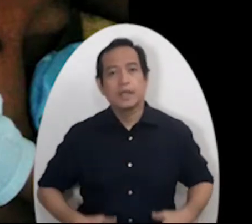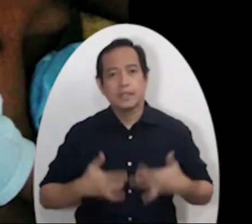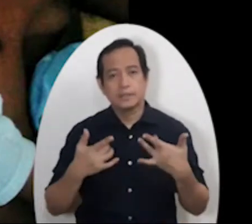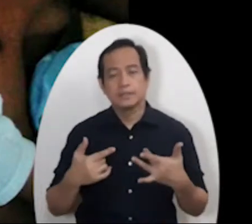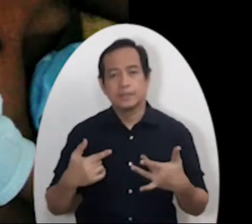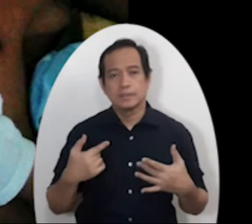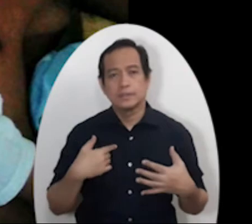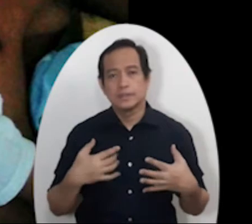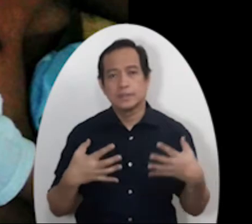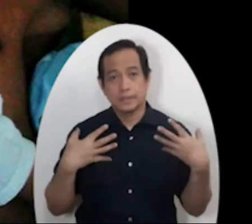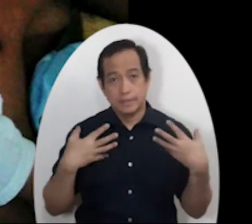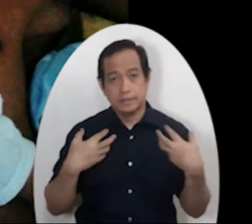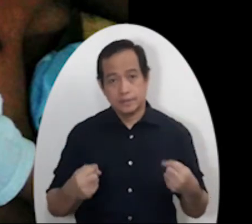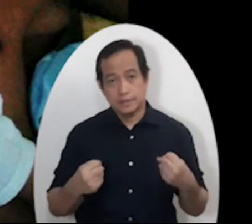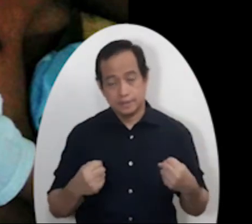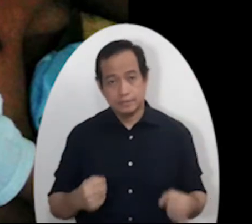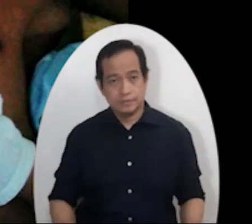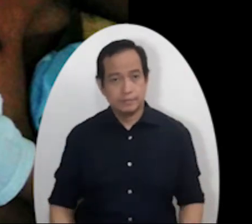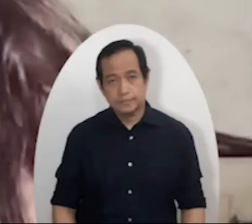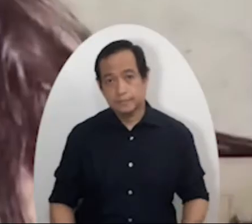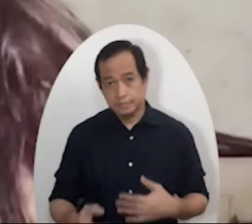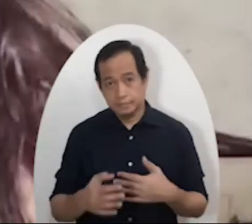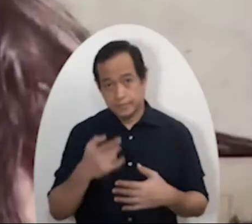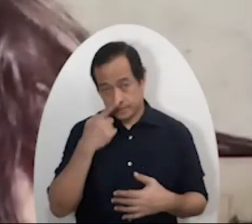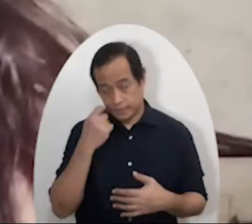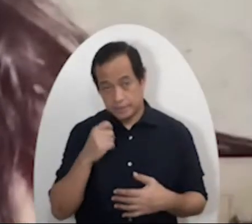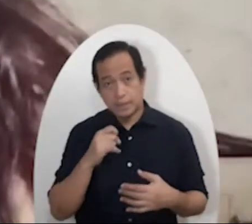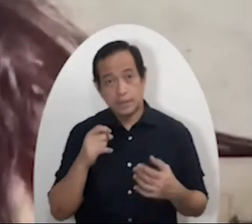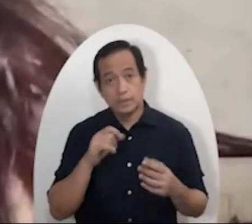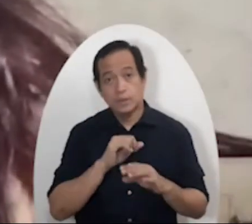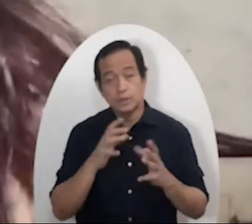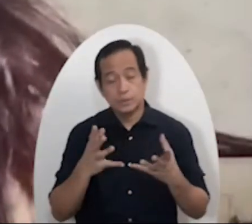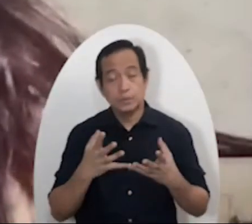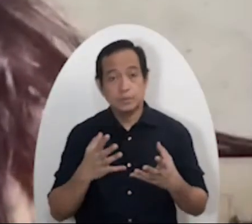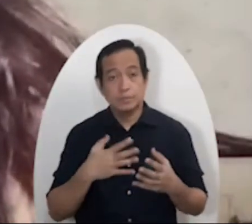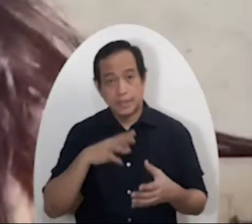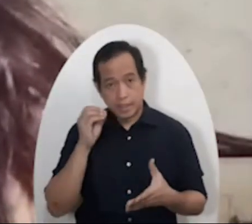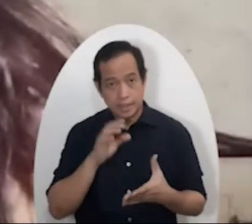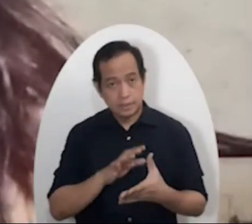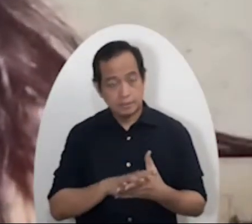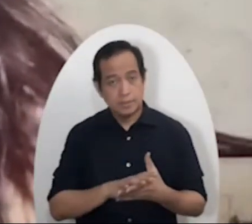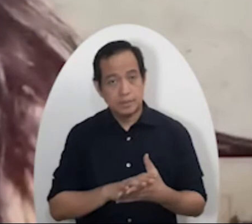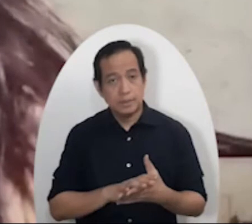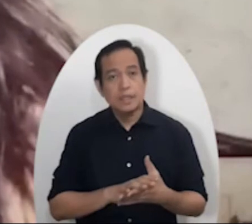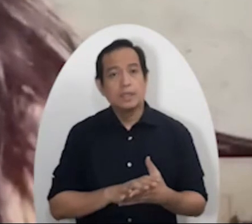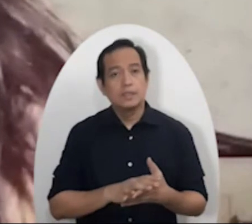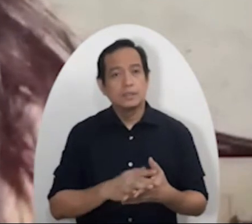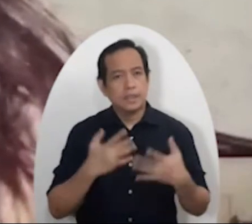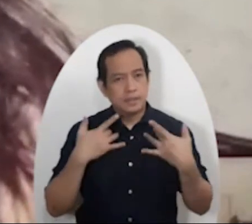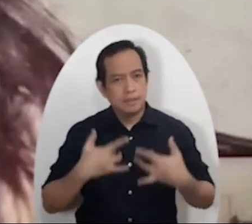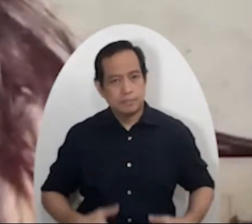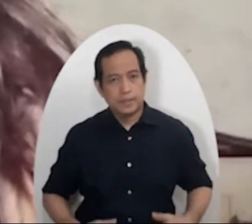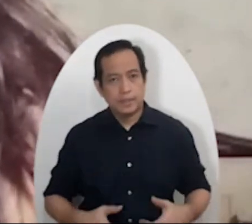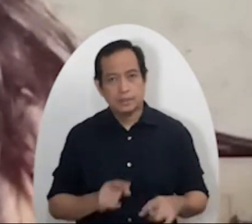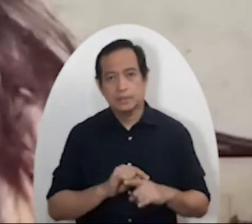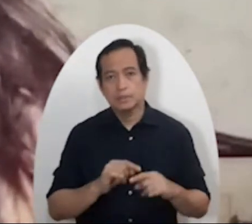sapagkat hindi ito nasusuportahan ng prosthesis o palsipikadong mata. At higit sa lahat, may